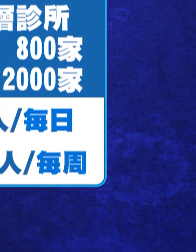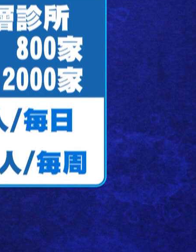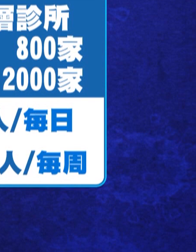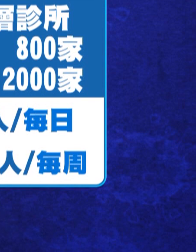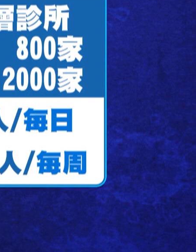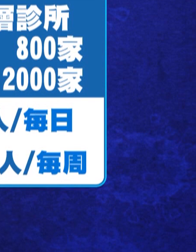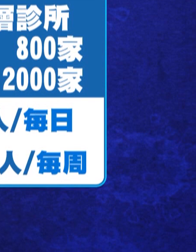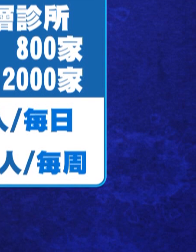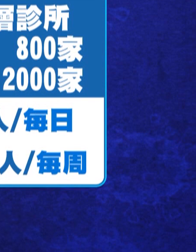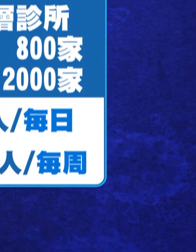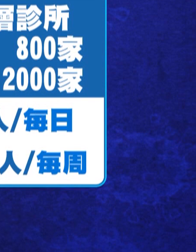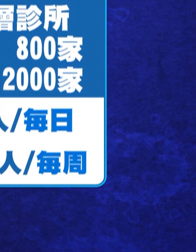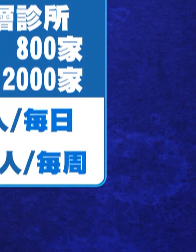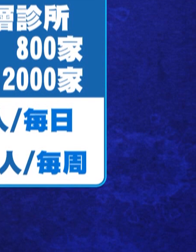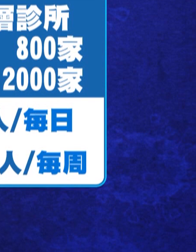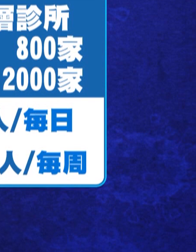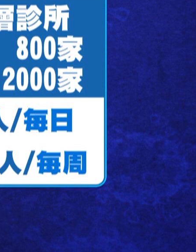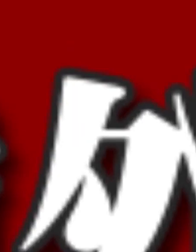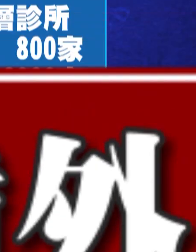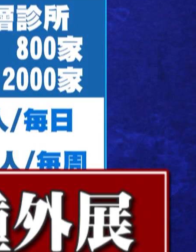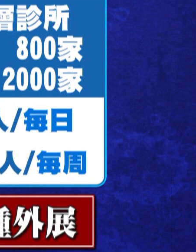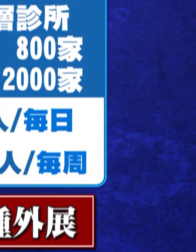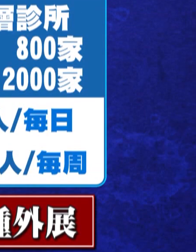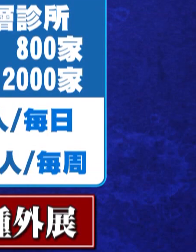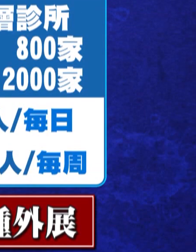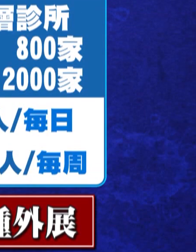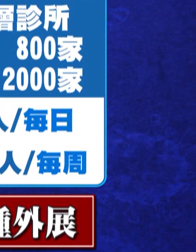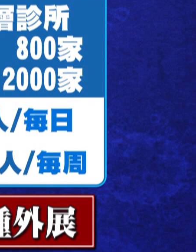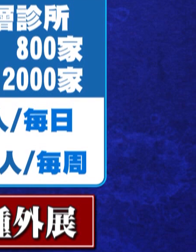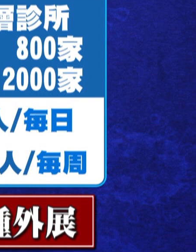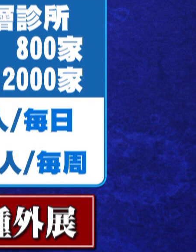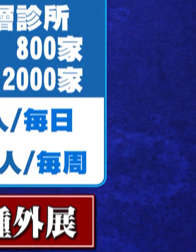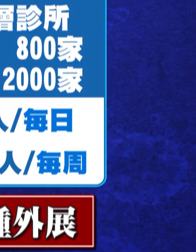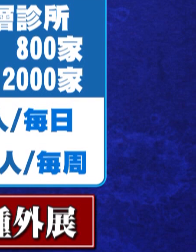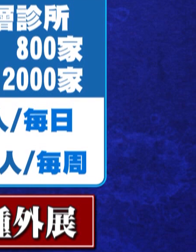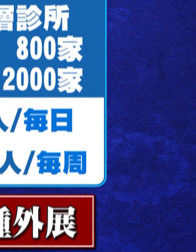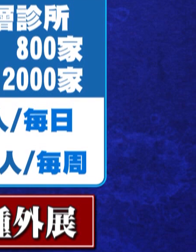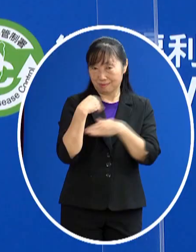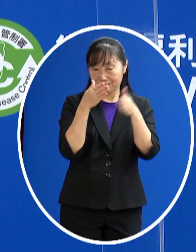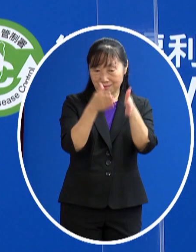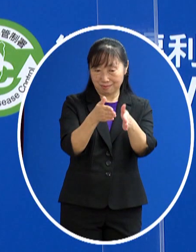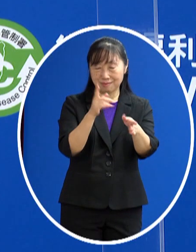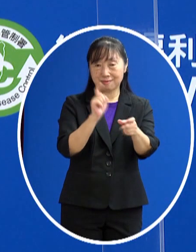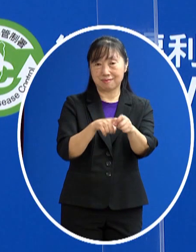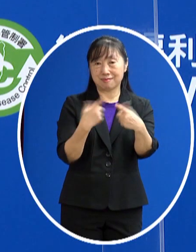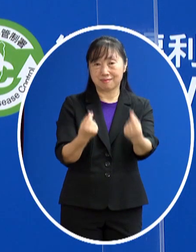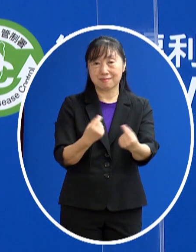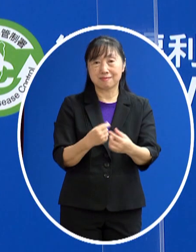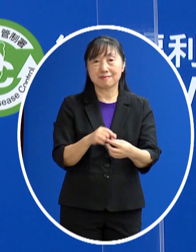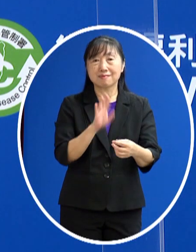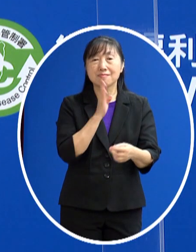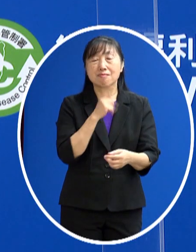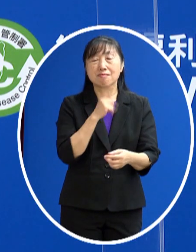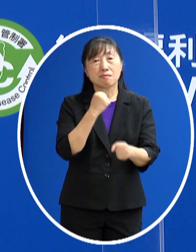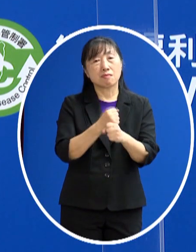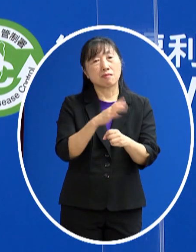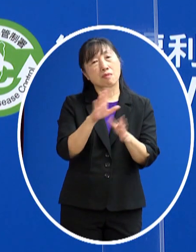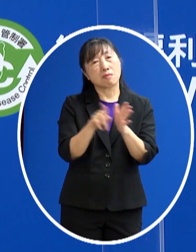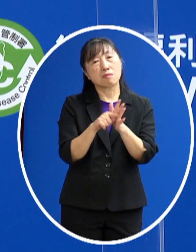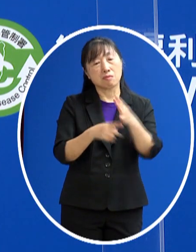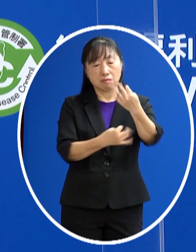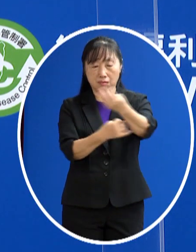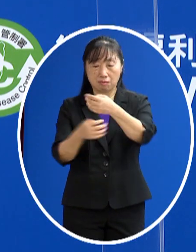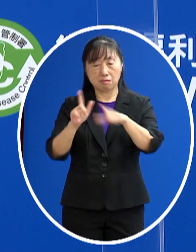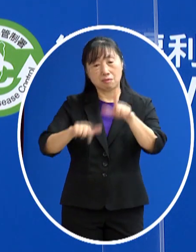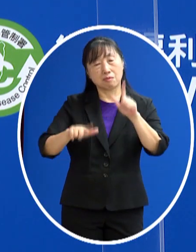量能。至于1000人以上的企业或是军营，则能媒合接种外展服务。 不过供货时程的不稳定，那